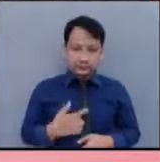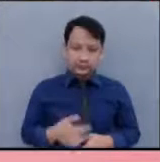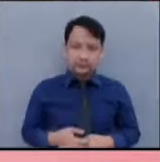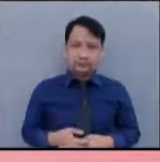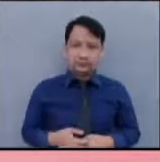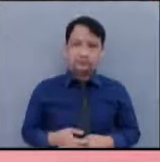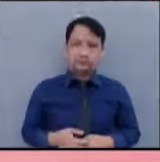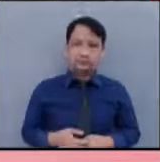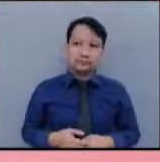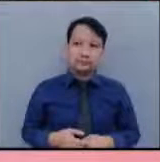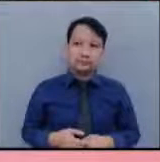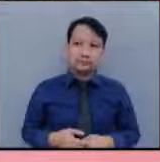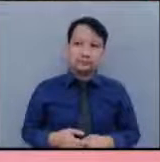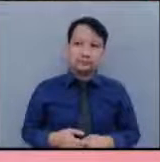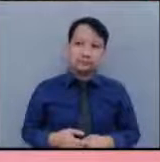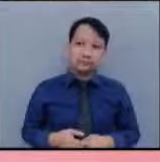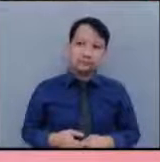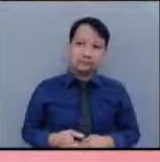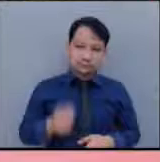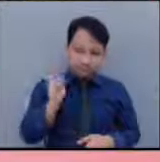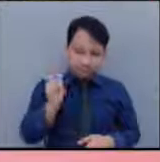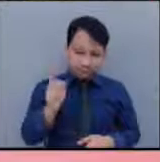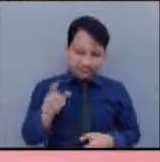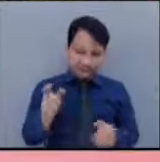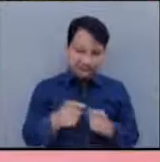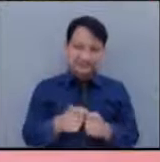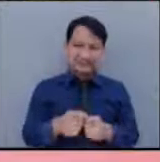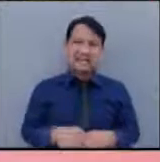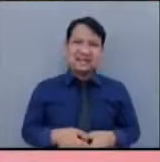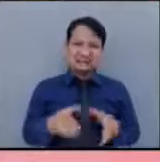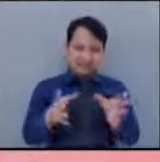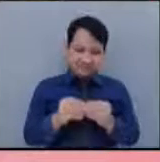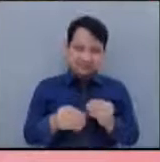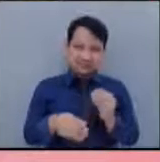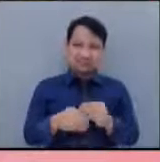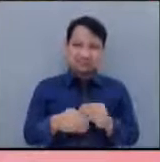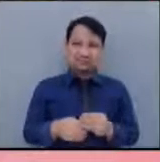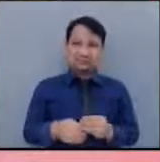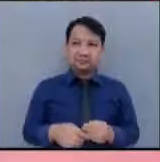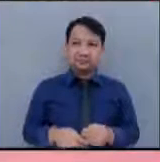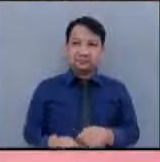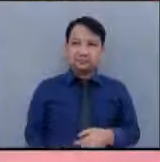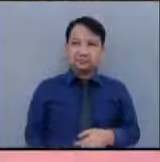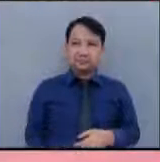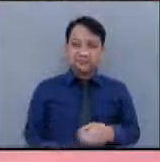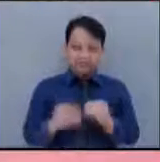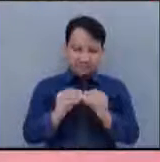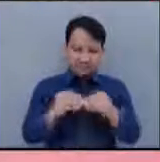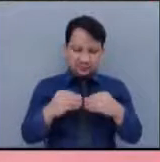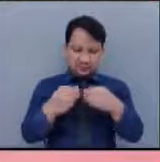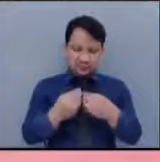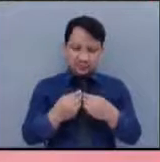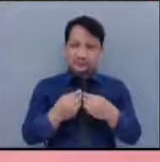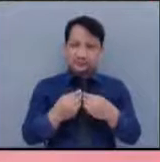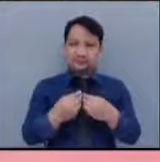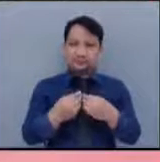Diba? Ayan, mas mabilis ako sa'yo. O, tapos? Tapos, itutupi paloob. Itutupi